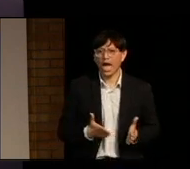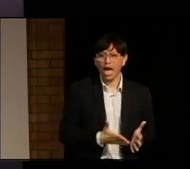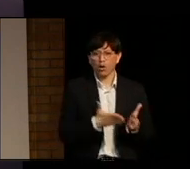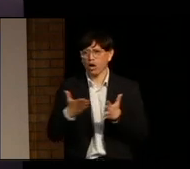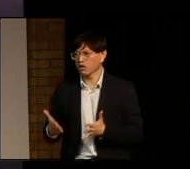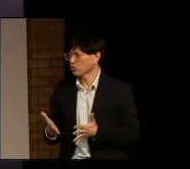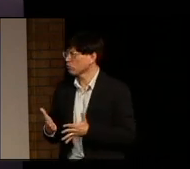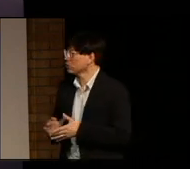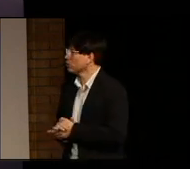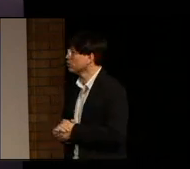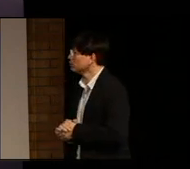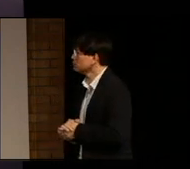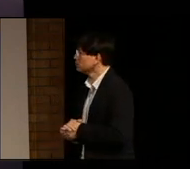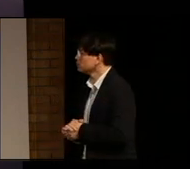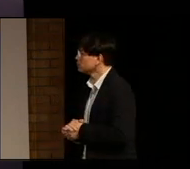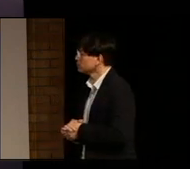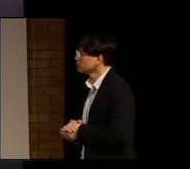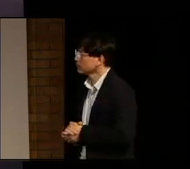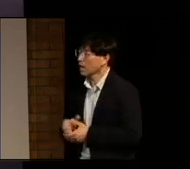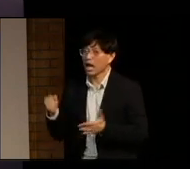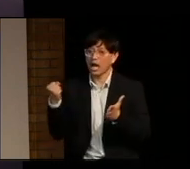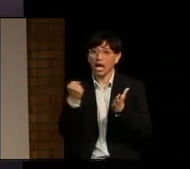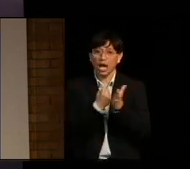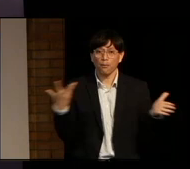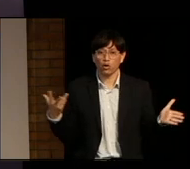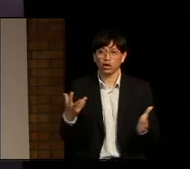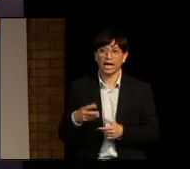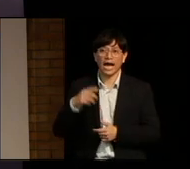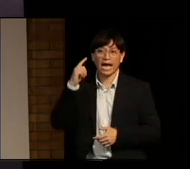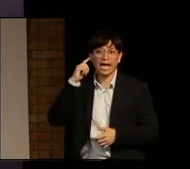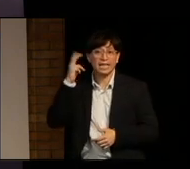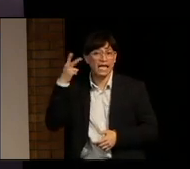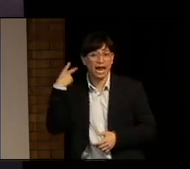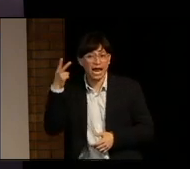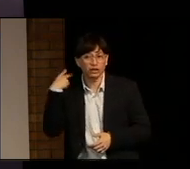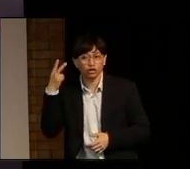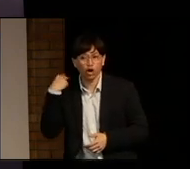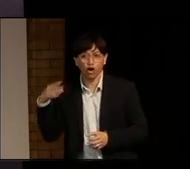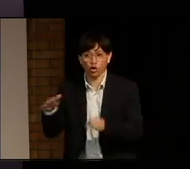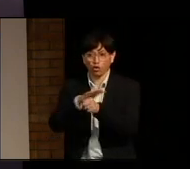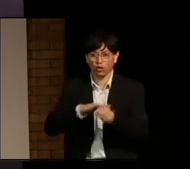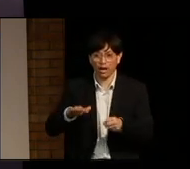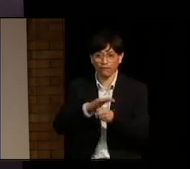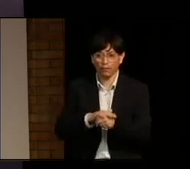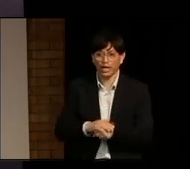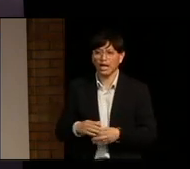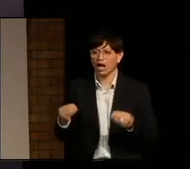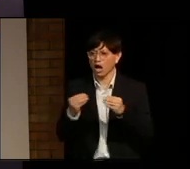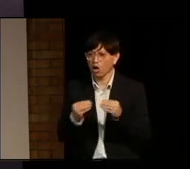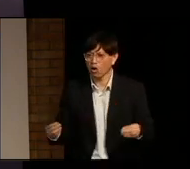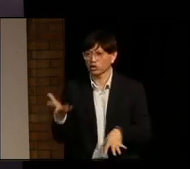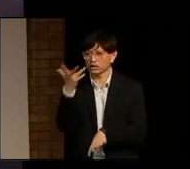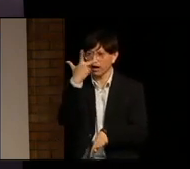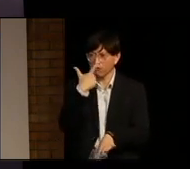unica no E allora quanto è importante l'ascolto di Queste famiglie cosa loro desiderano E allora una